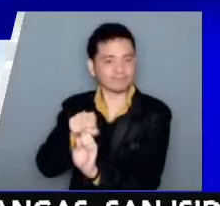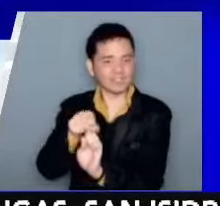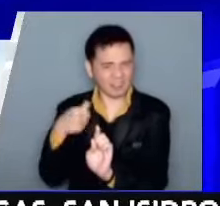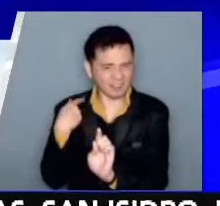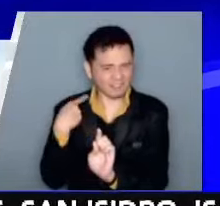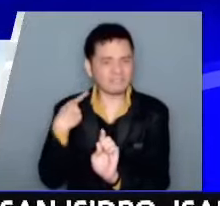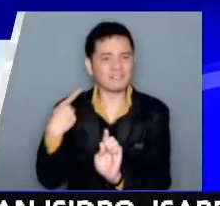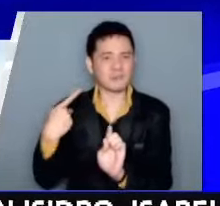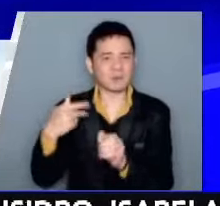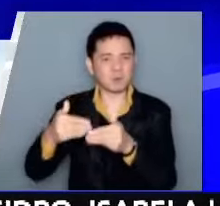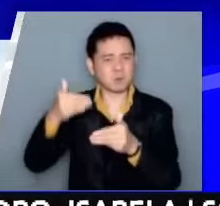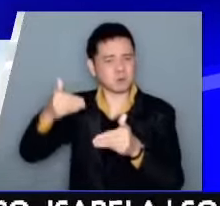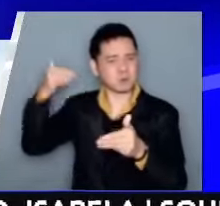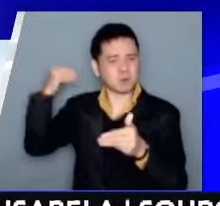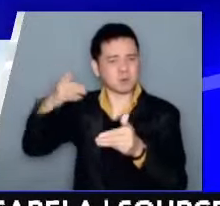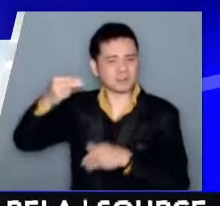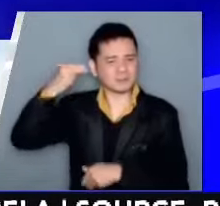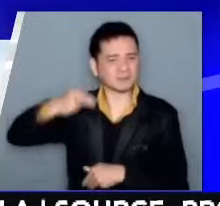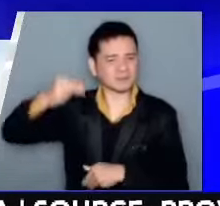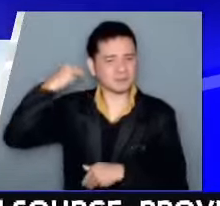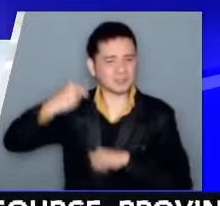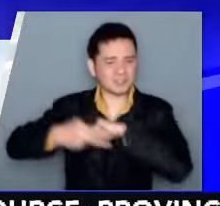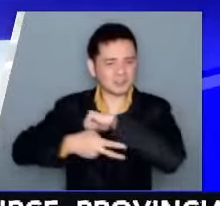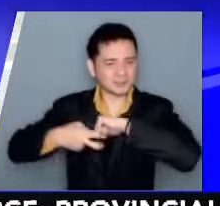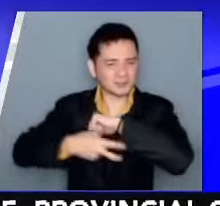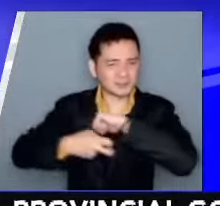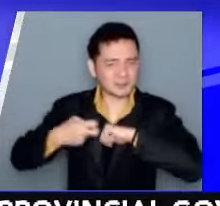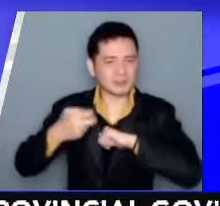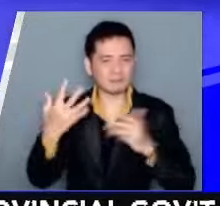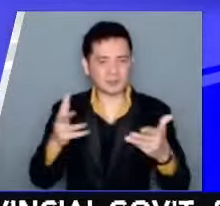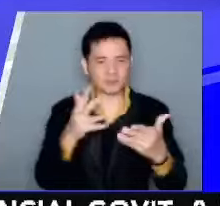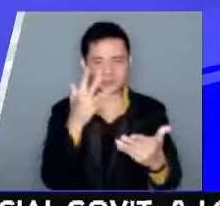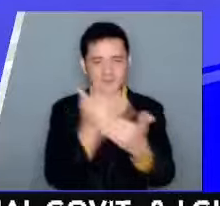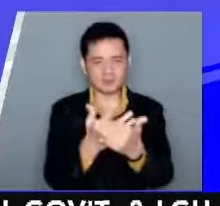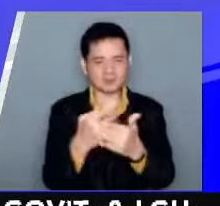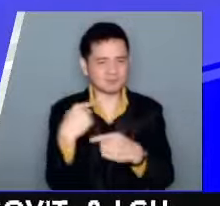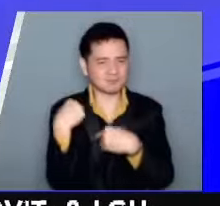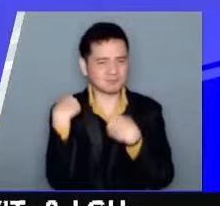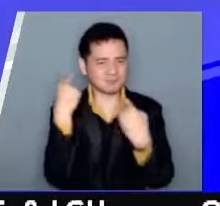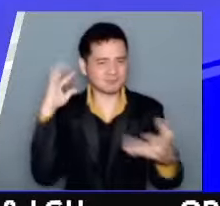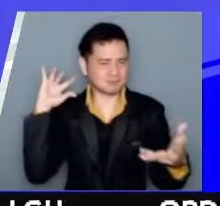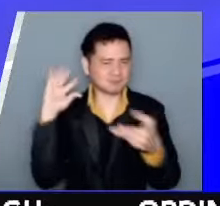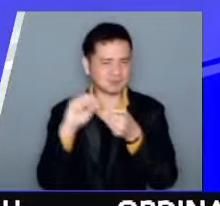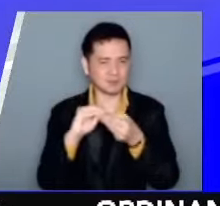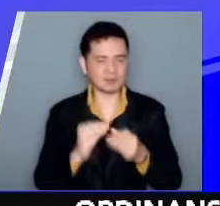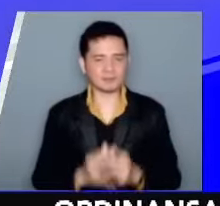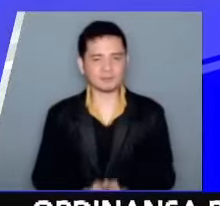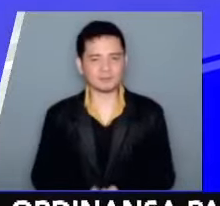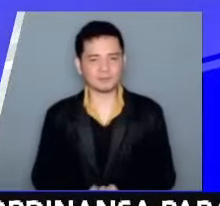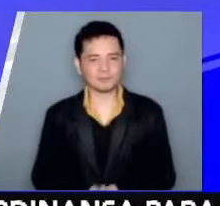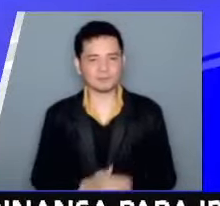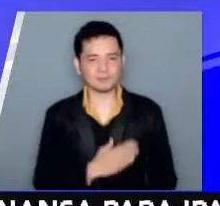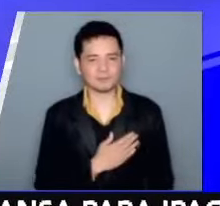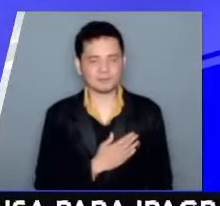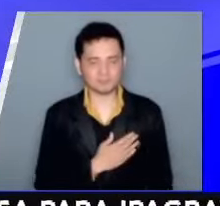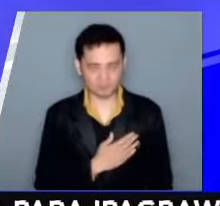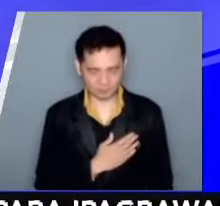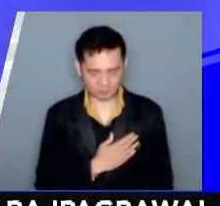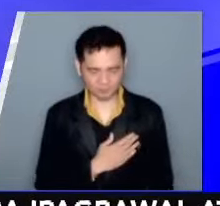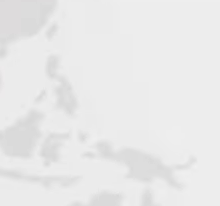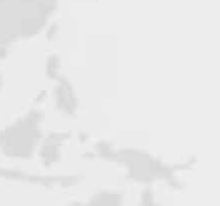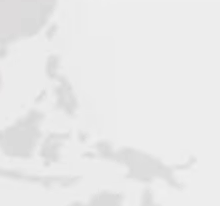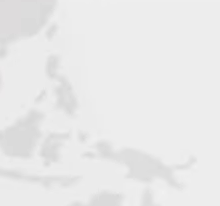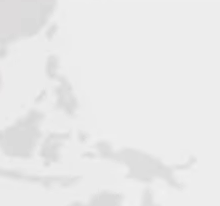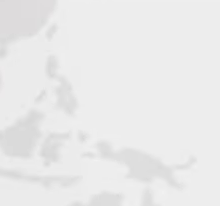ang sospek at dati na ring nakulong. Ito ang unang balita, Jomer Apresto para sa GMA Integrated News.